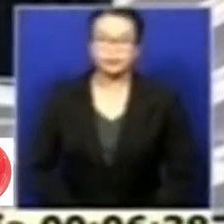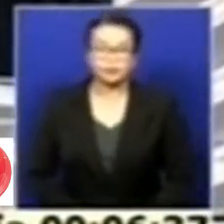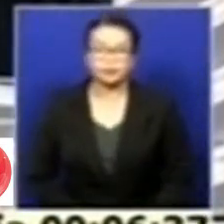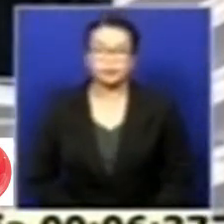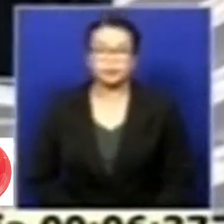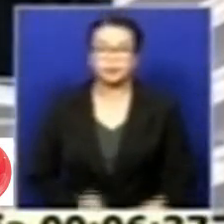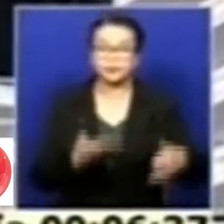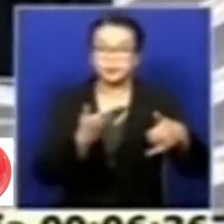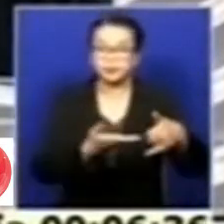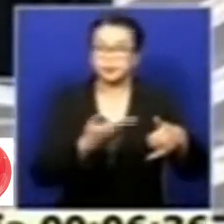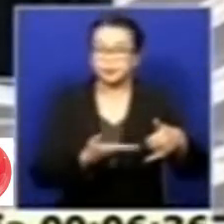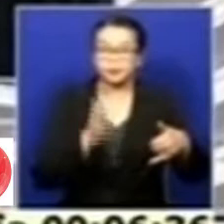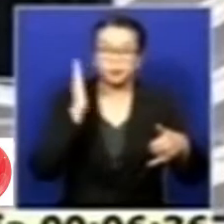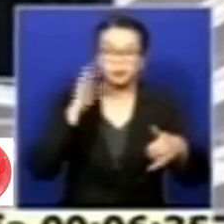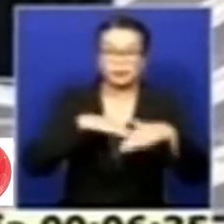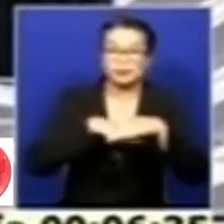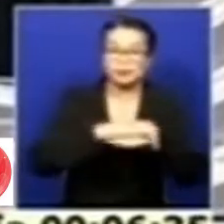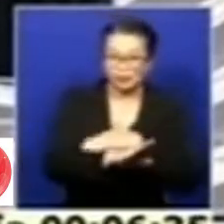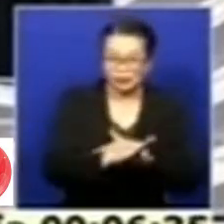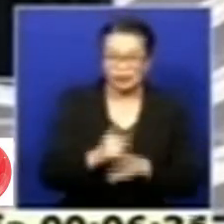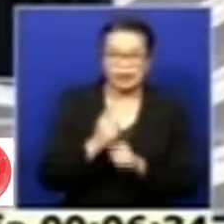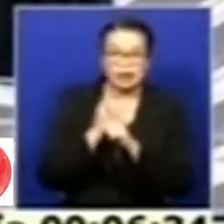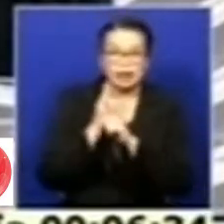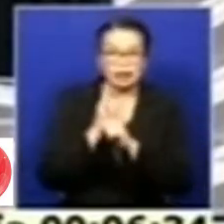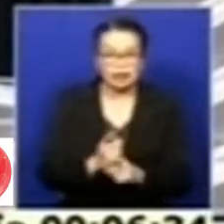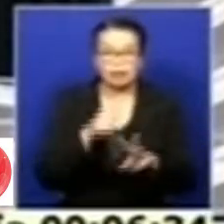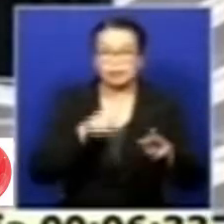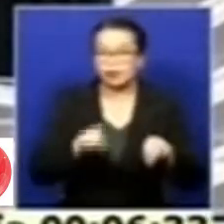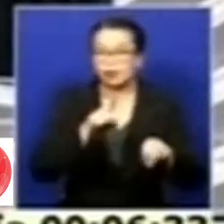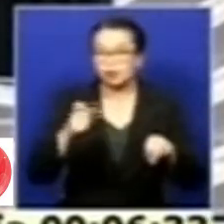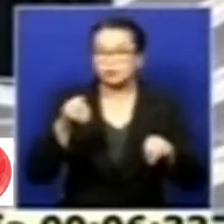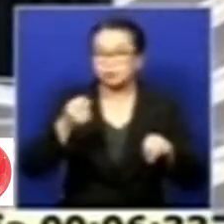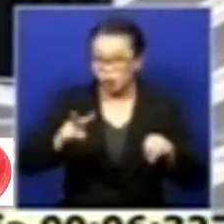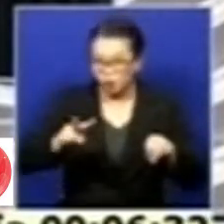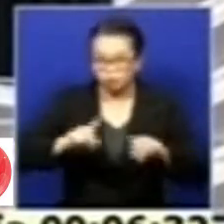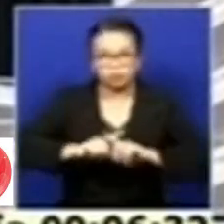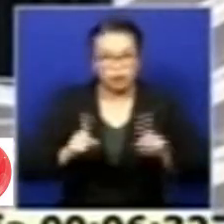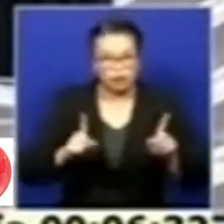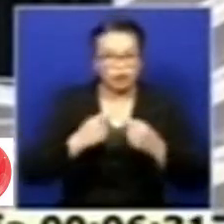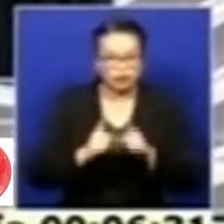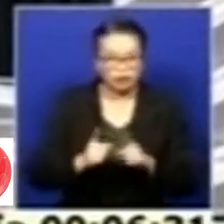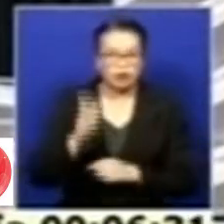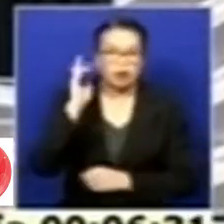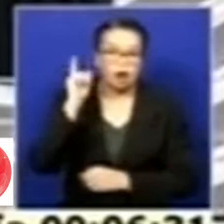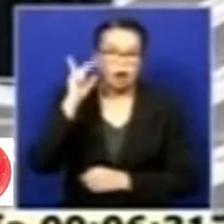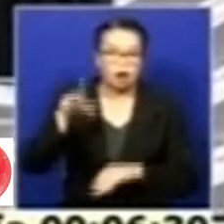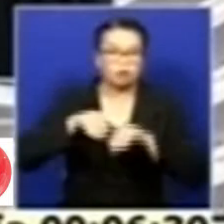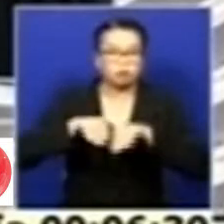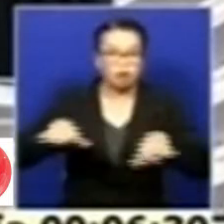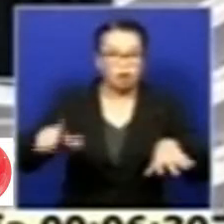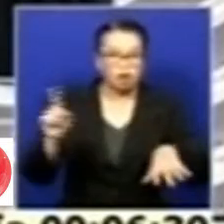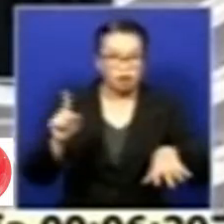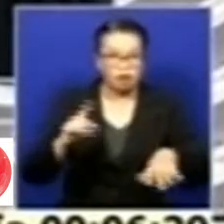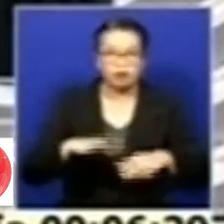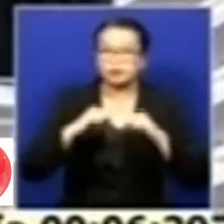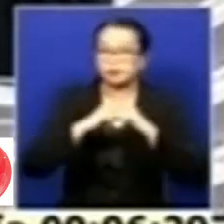จ้งข้อหาตามมาตรา112แต่ข้อเท็จจริงที่ปรากฏในสื่อมวลชนมากมายครับไม่ว่าจะเป็นสำนัก